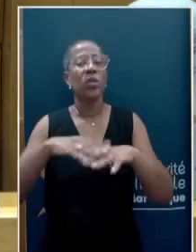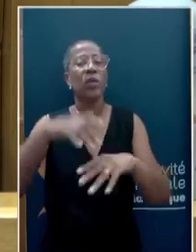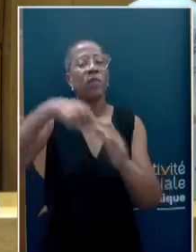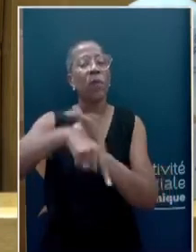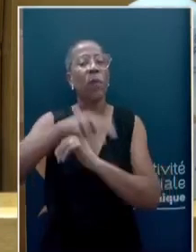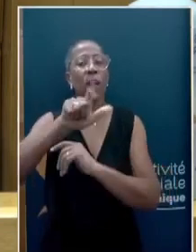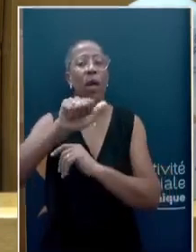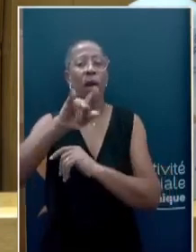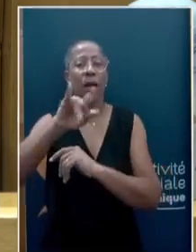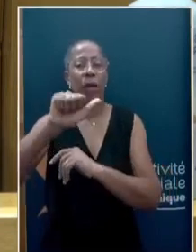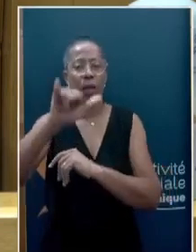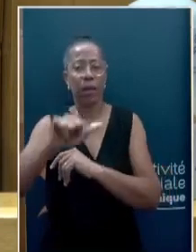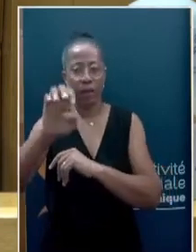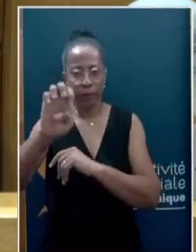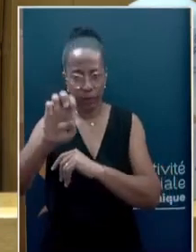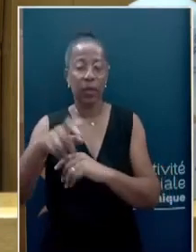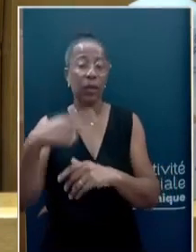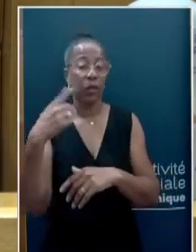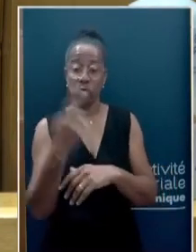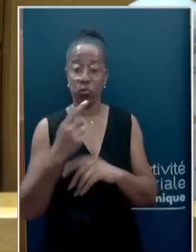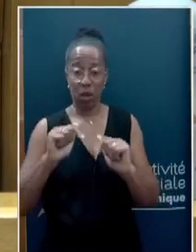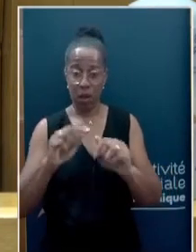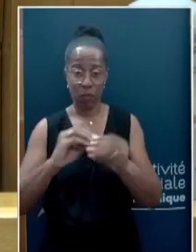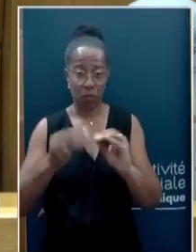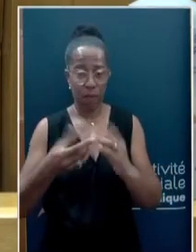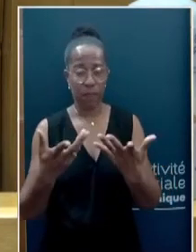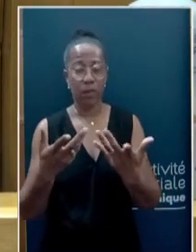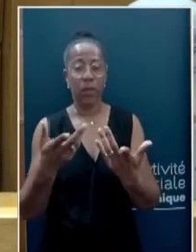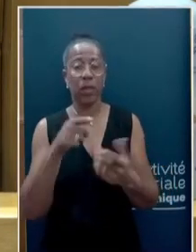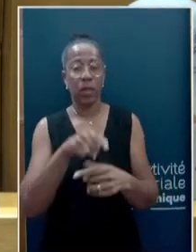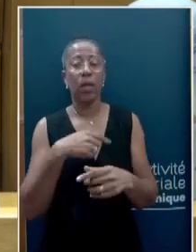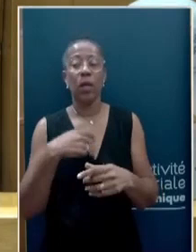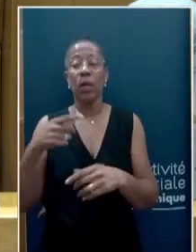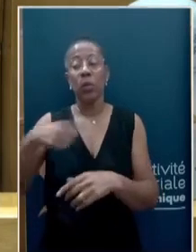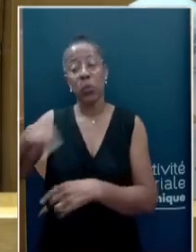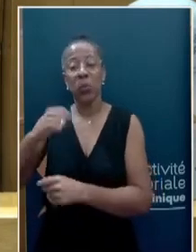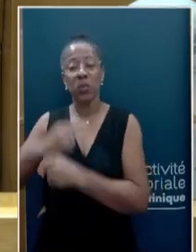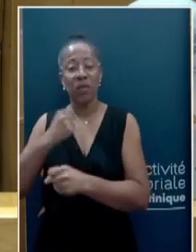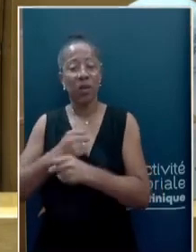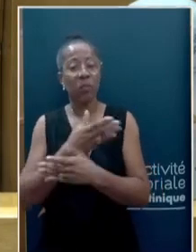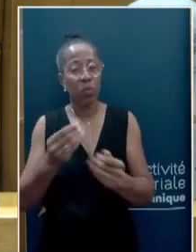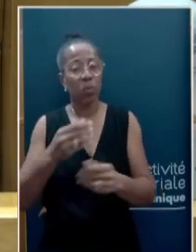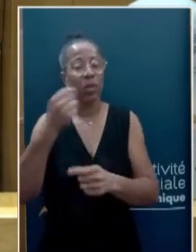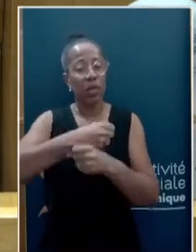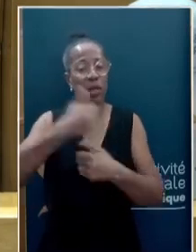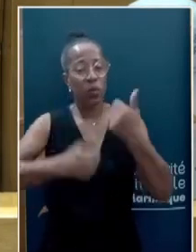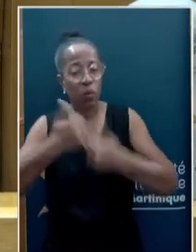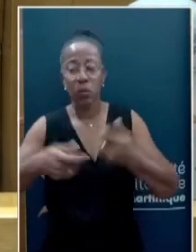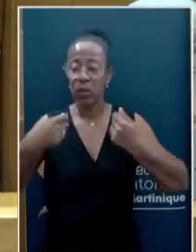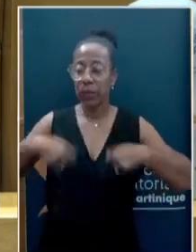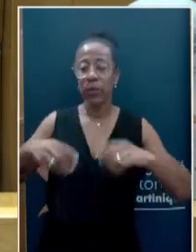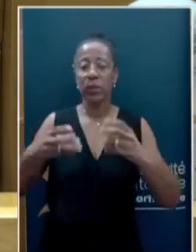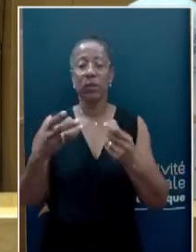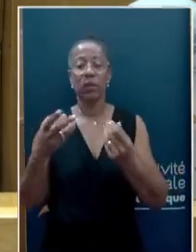faire, mais il est toujours là. Nous avions beaucoup travaillé. On avait lancé un concours, on a choisi un bureau d'études, on a dépensé de l'argent